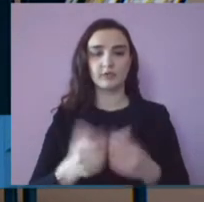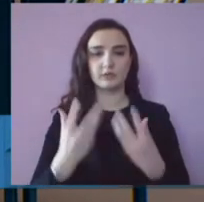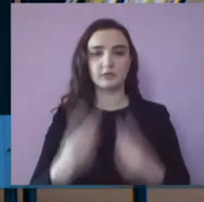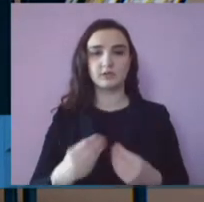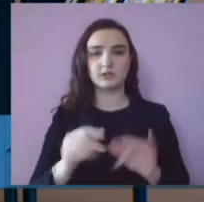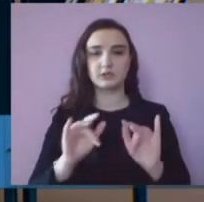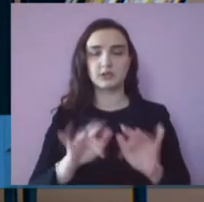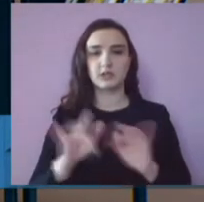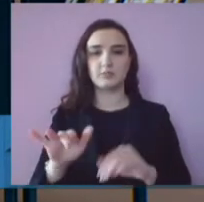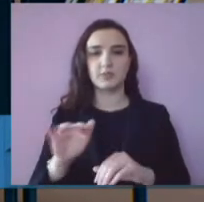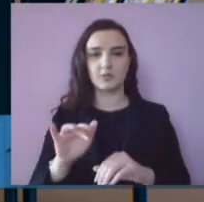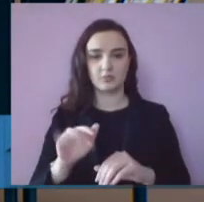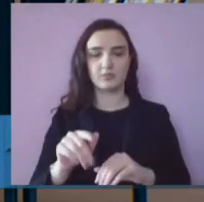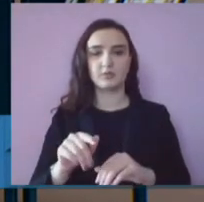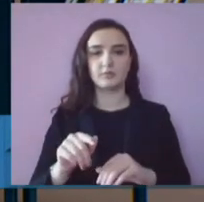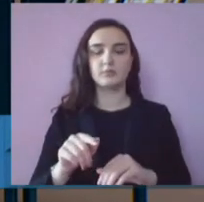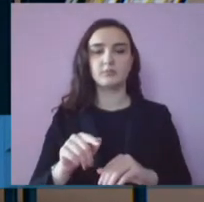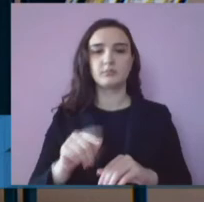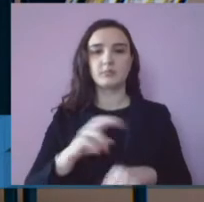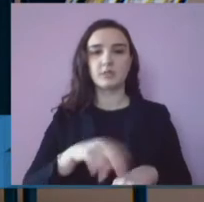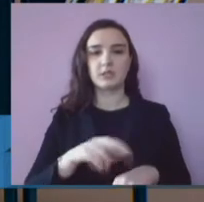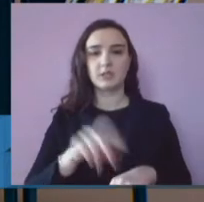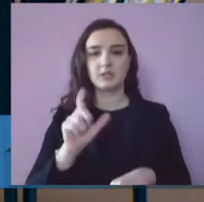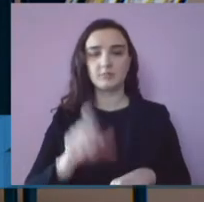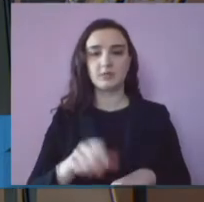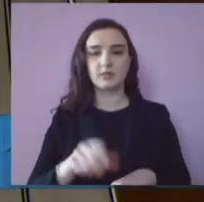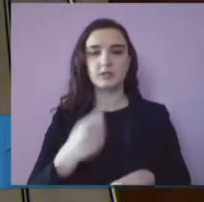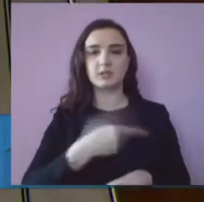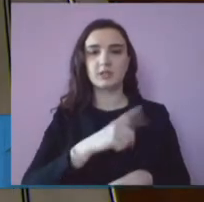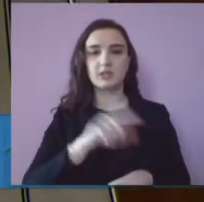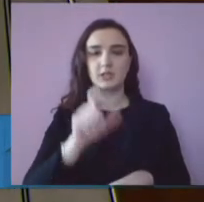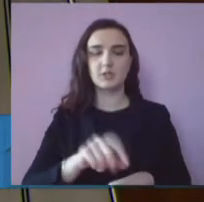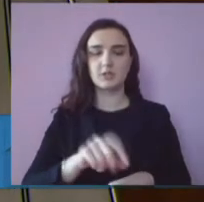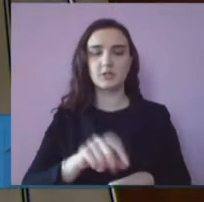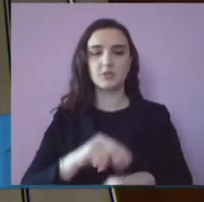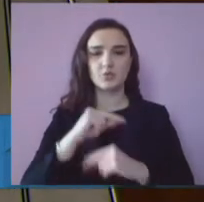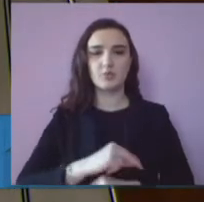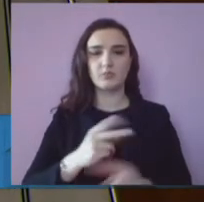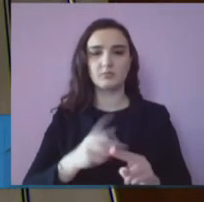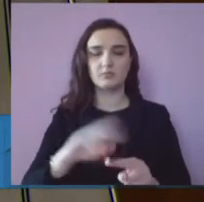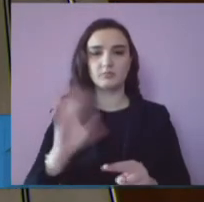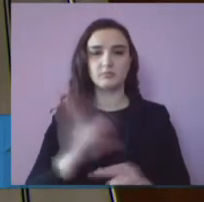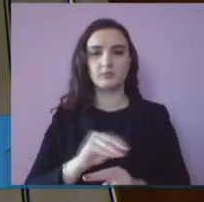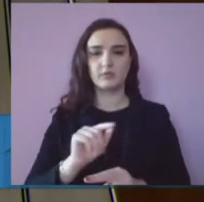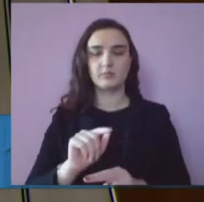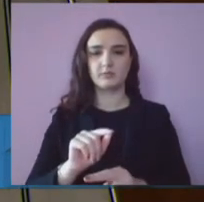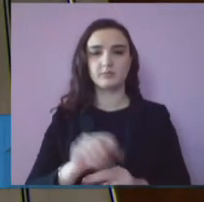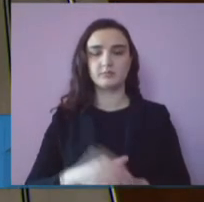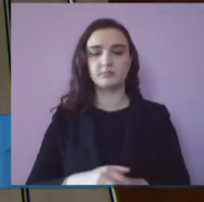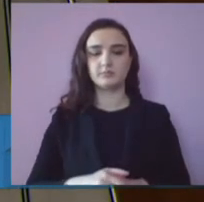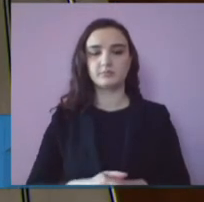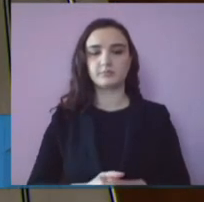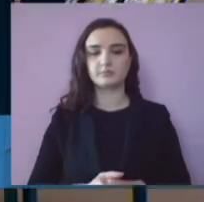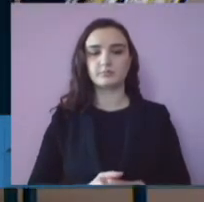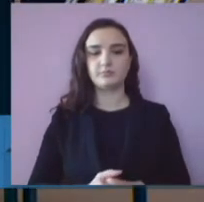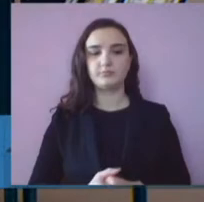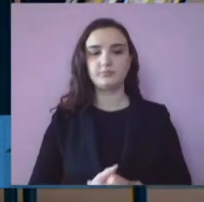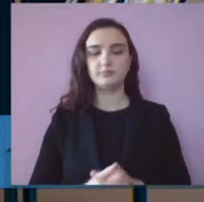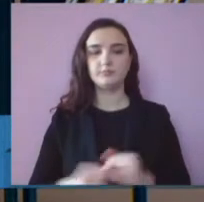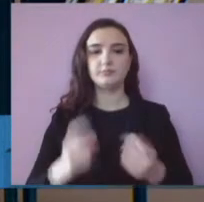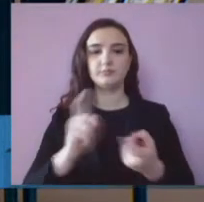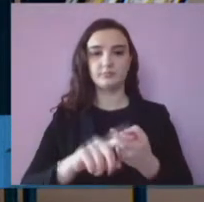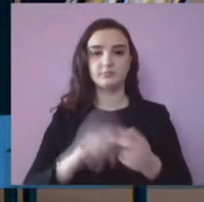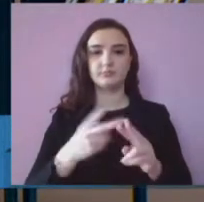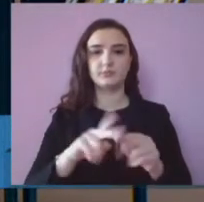საქმიანობენ, მედდების, სანიტრების თავდადებული შრომა, ეს ყველაფერი განწირული იქნებოდა